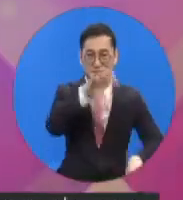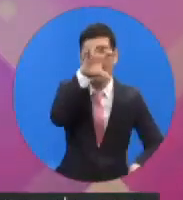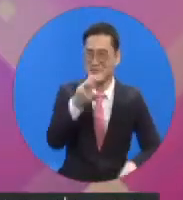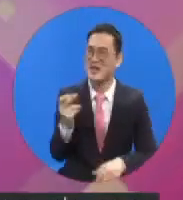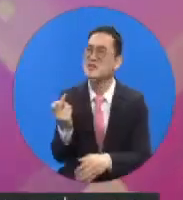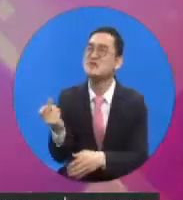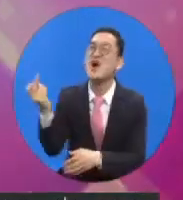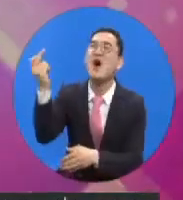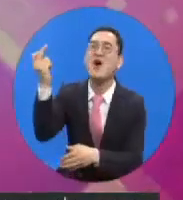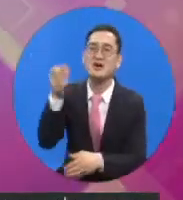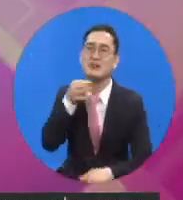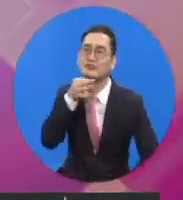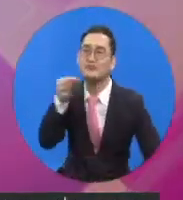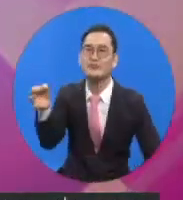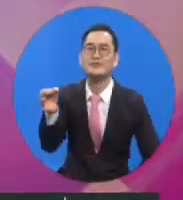부르며 이렇게 썼던 글이 회자되고 있습니다.